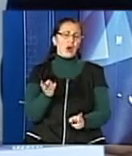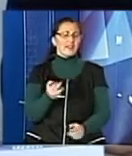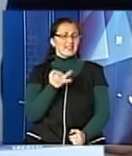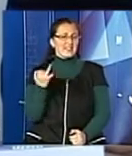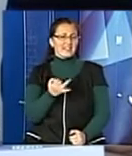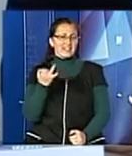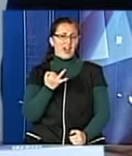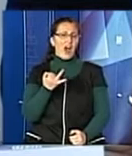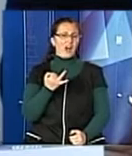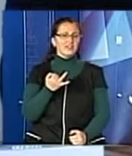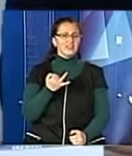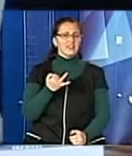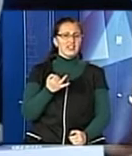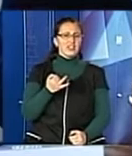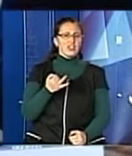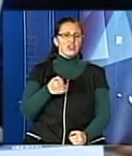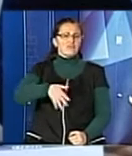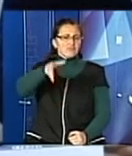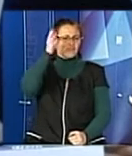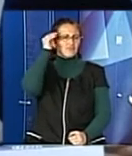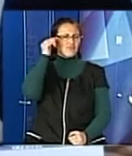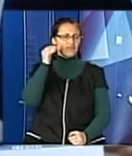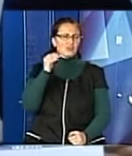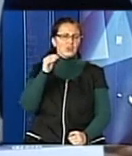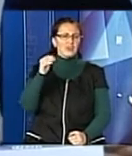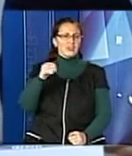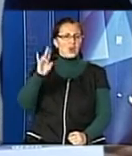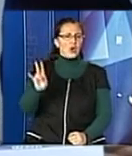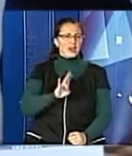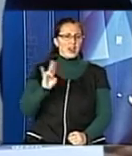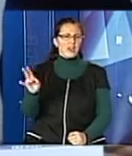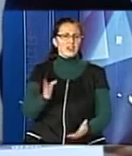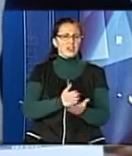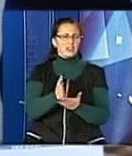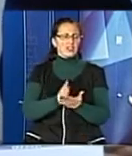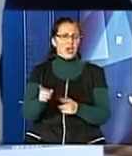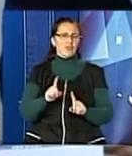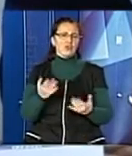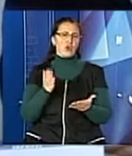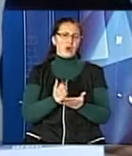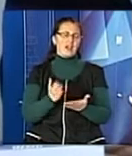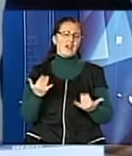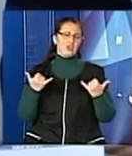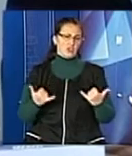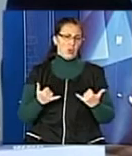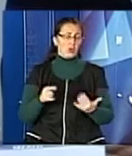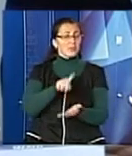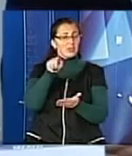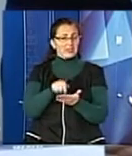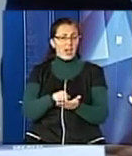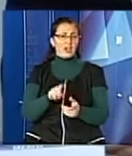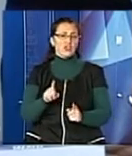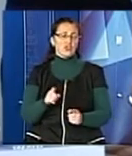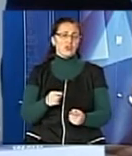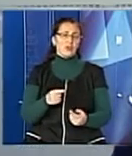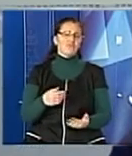намагаються розглядати якісь такі важливі міжрелігійні аспекти в нашому суспільстві сьогодні, які будуть давати свої питання. Ми дуже очікуємо на